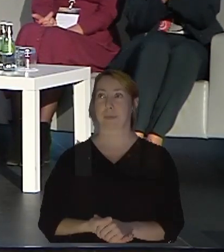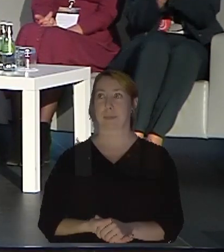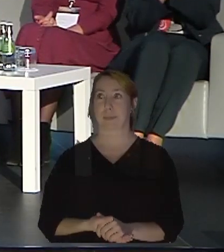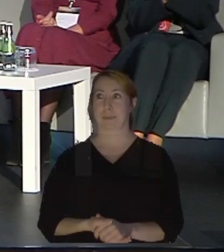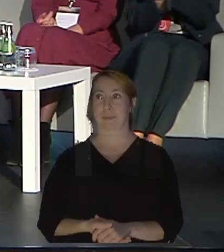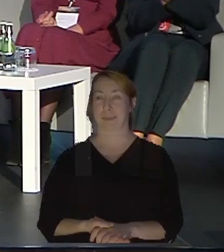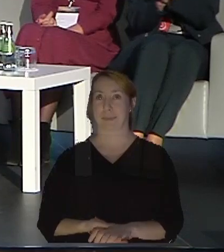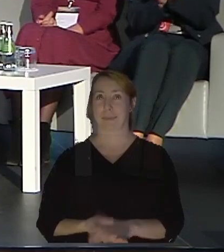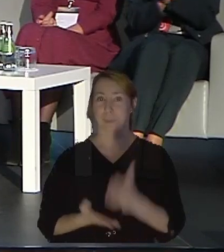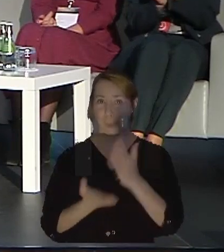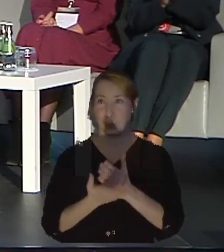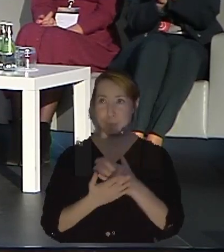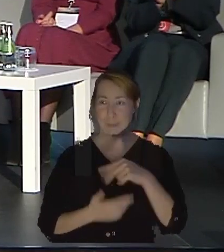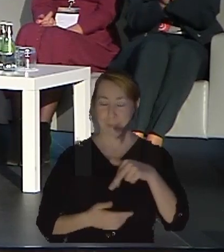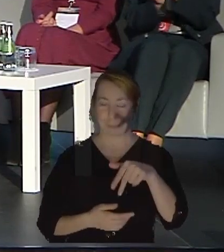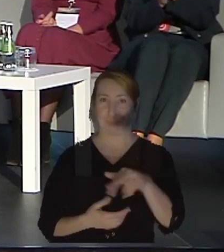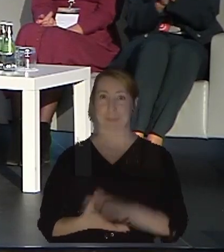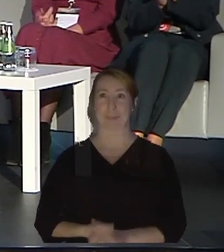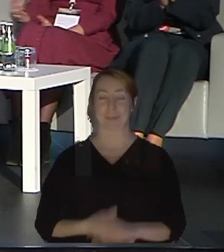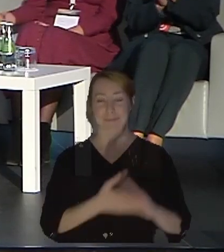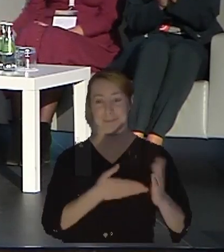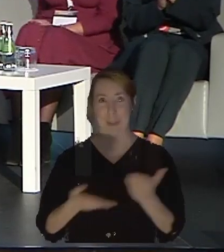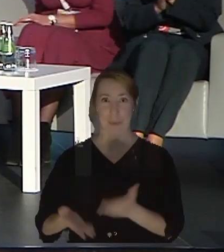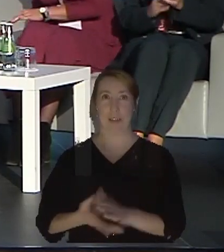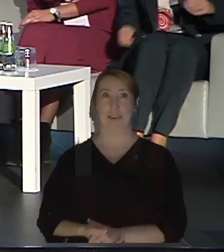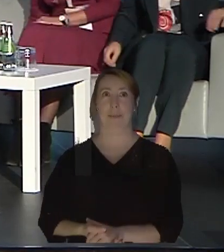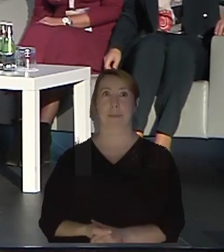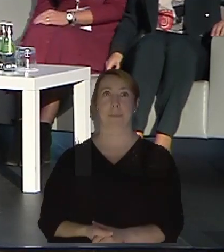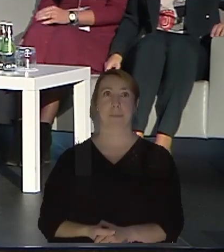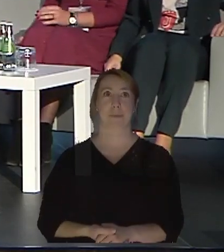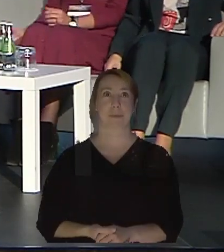Jest, Andrzej. Zapraszam.